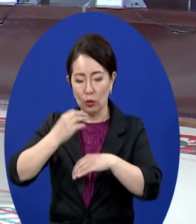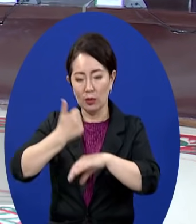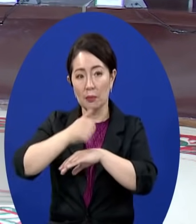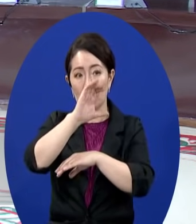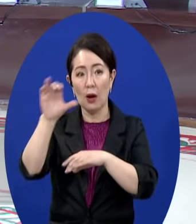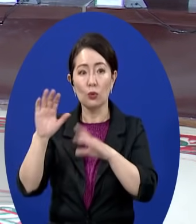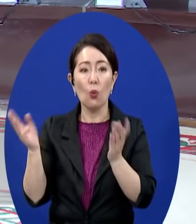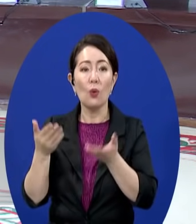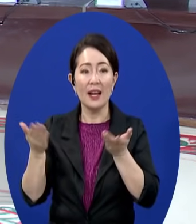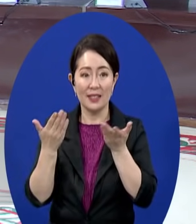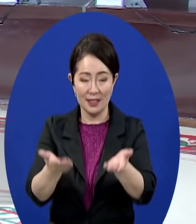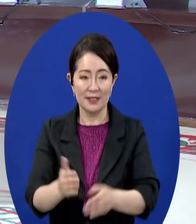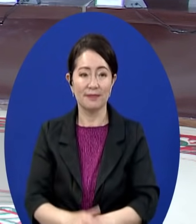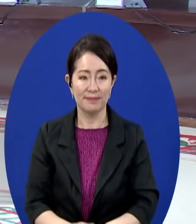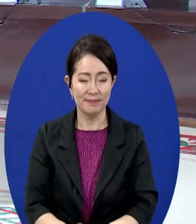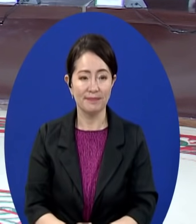байна.